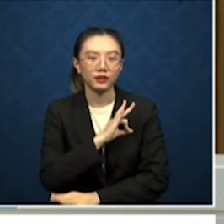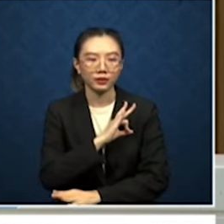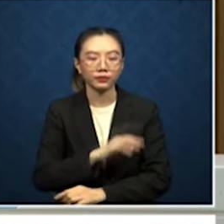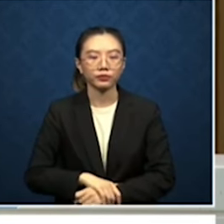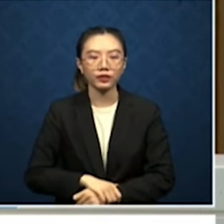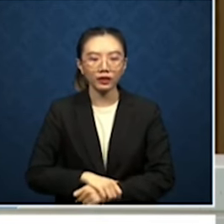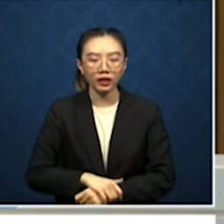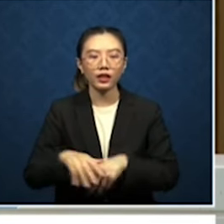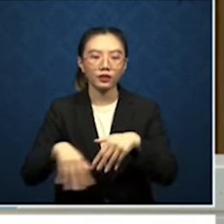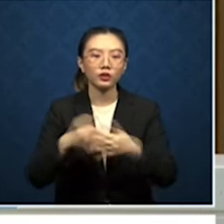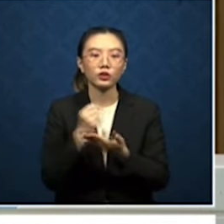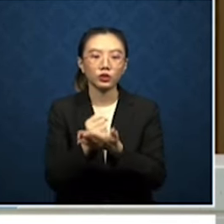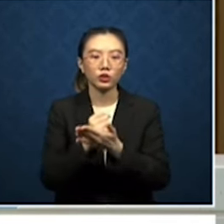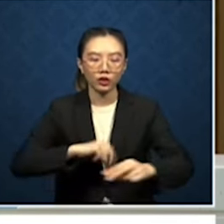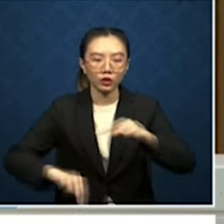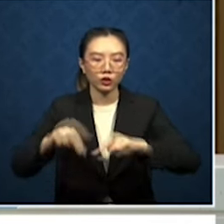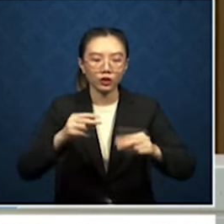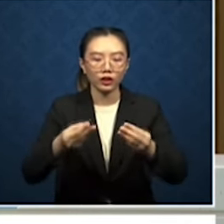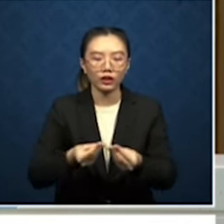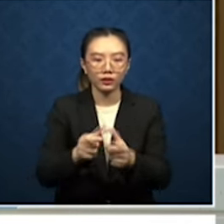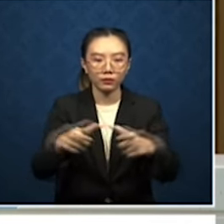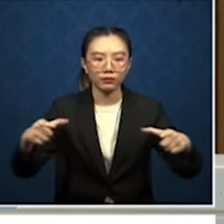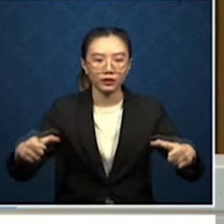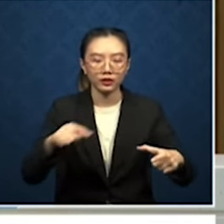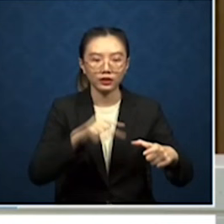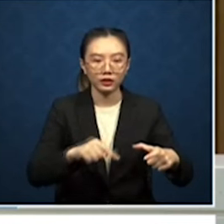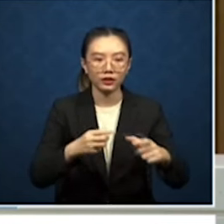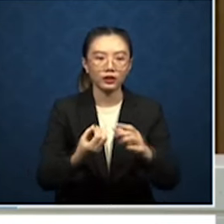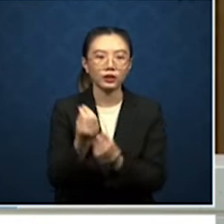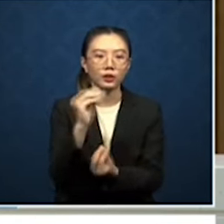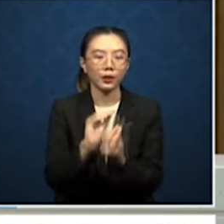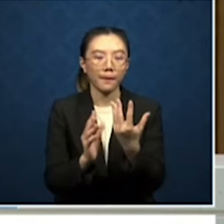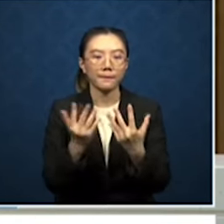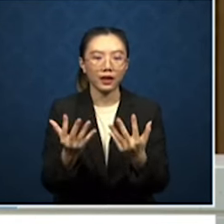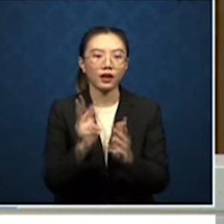และให้ชุมชนช่วยดูแลพื้นที่ในรูปแบบป่าชายเลนชุมชนต